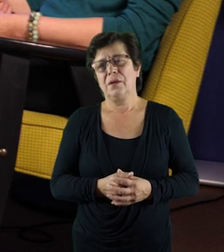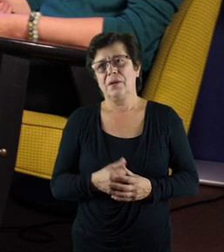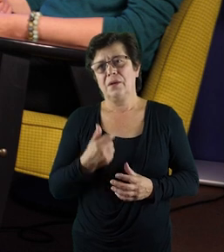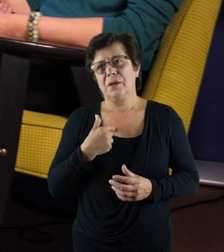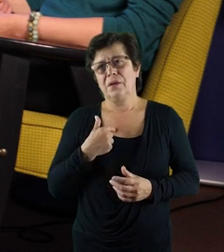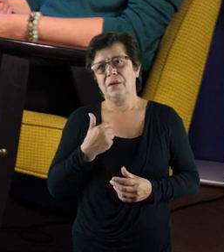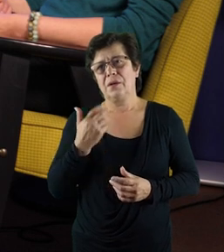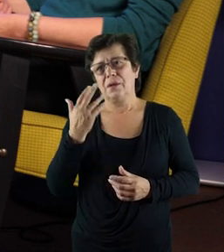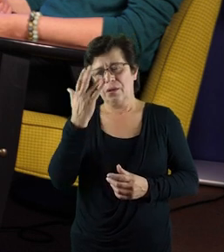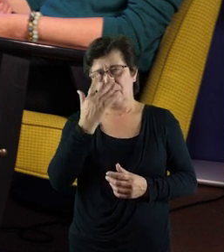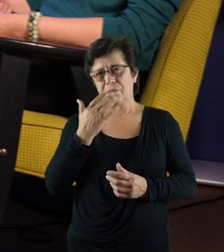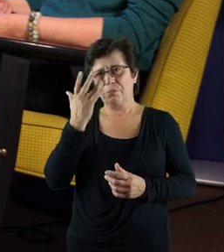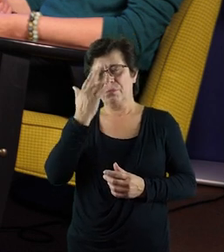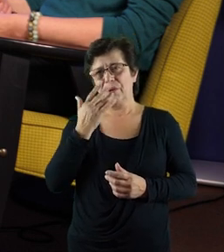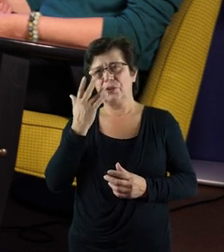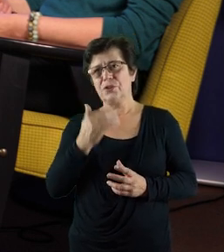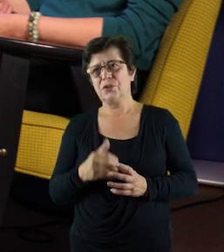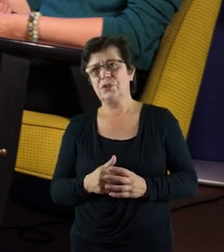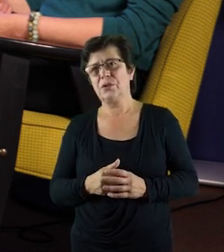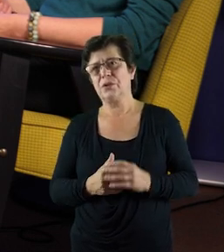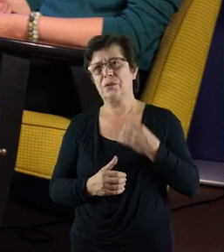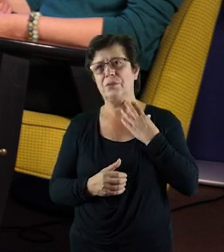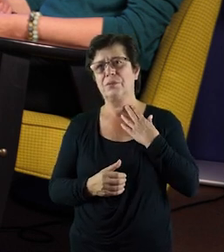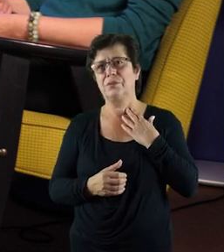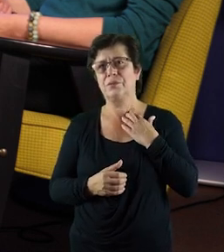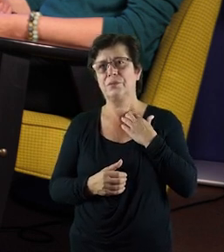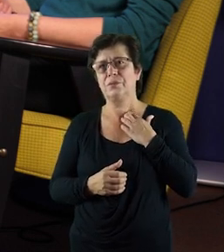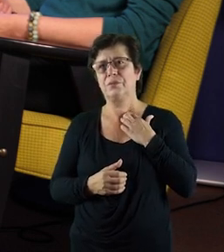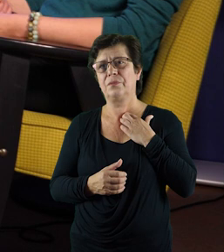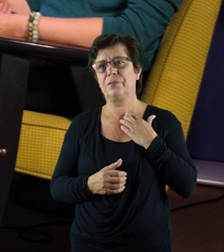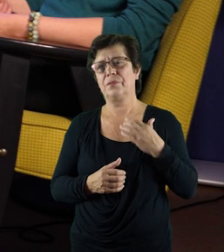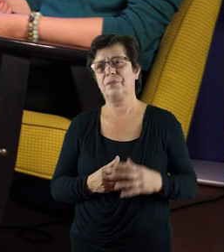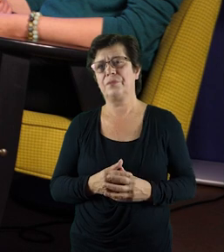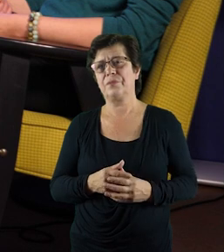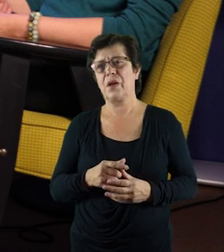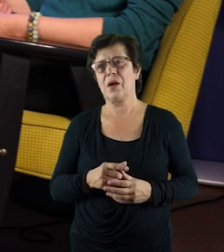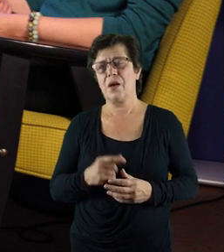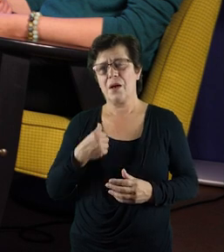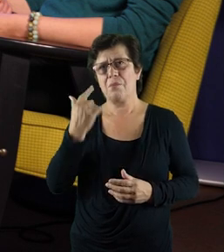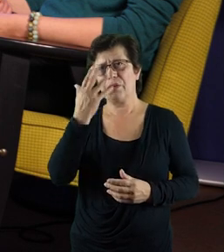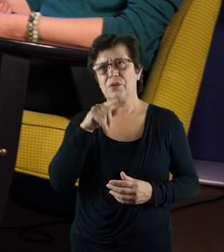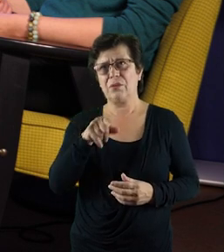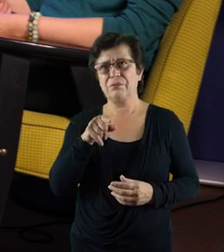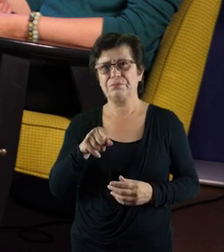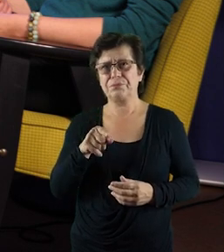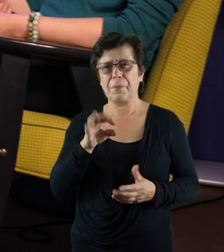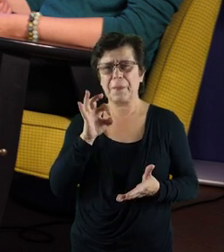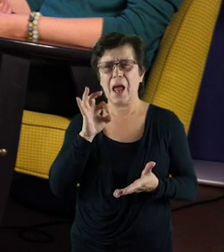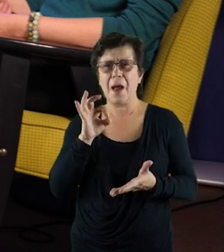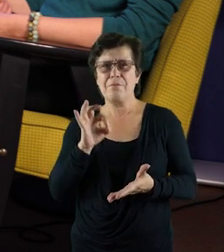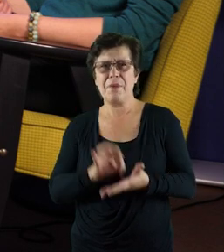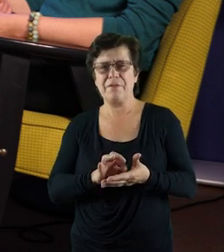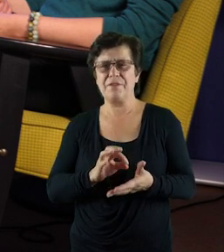Myślę, że u niego się jakby też pewne rzeczy tak dosyć nagle kończyły. Tak, bo to był